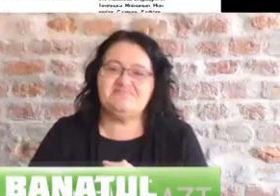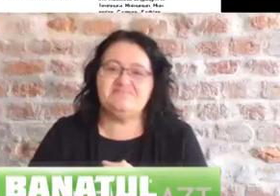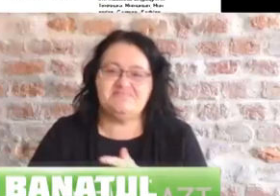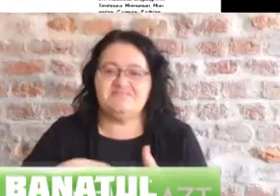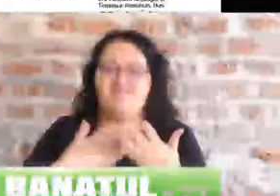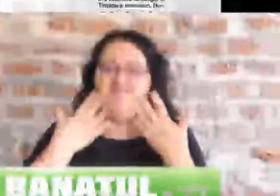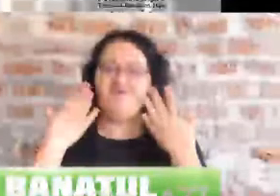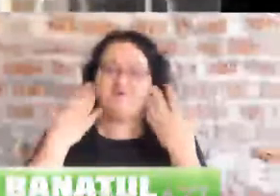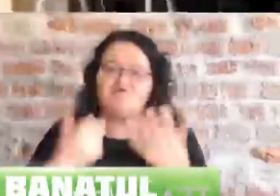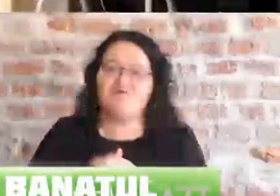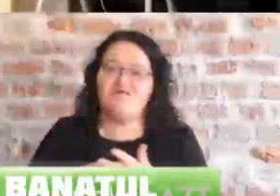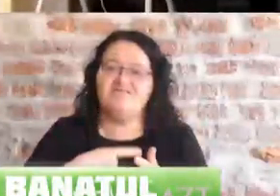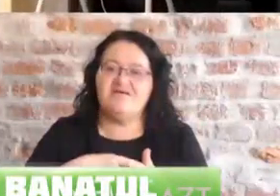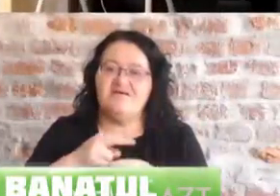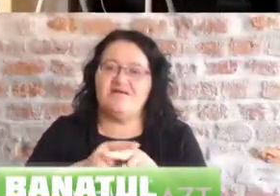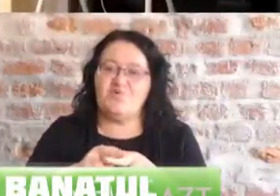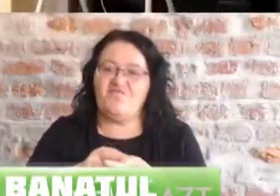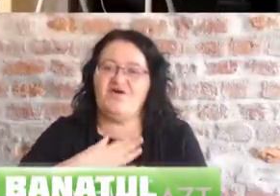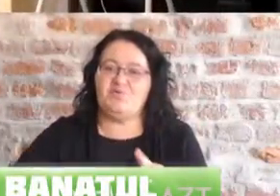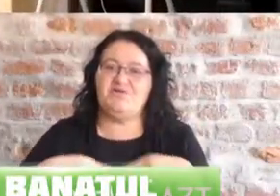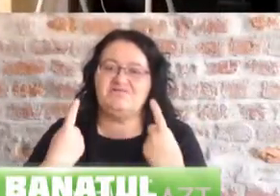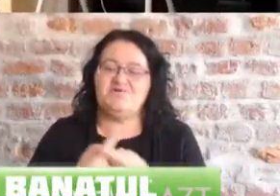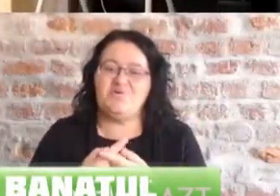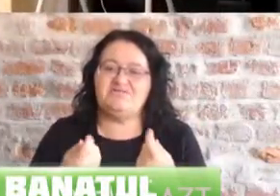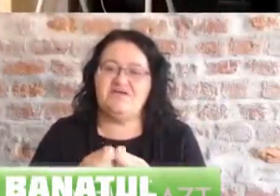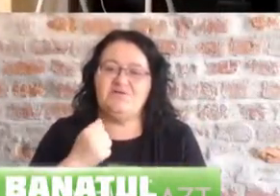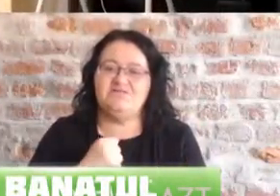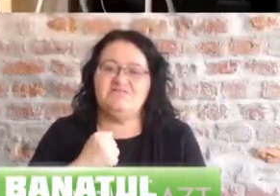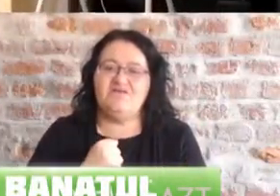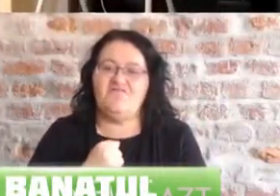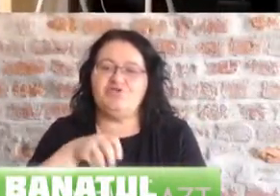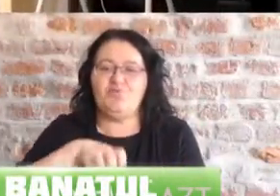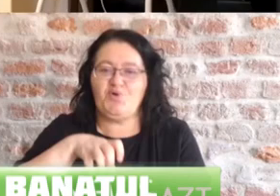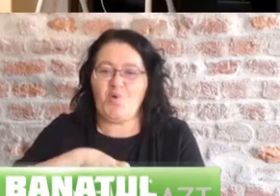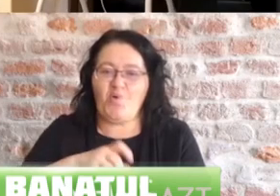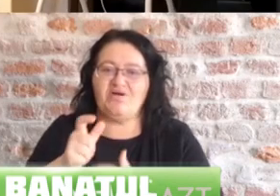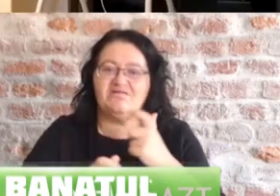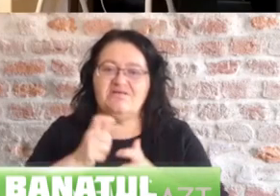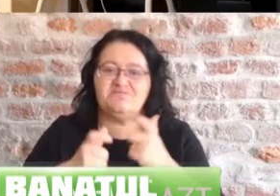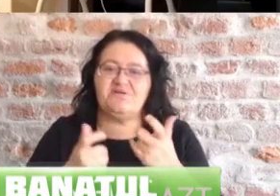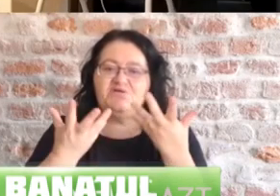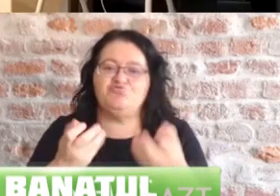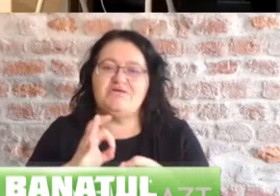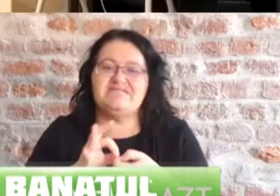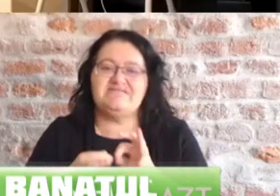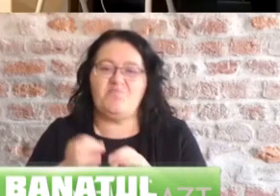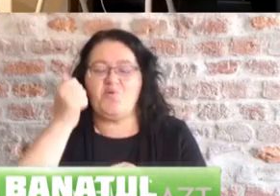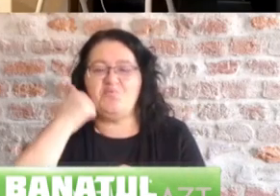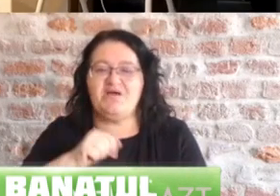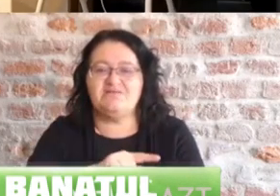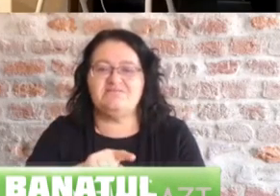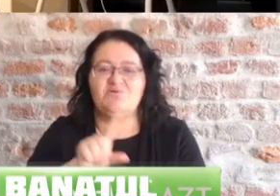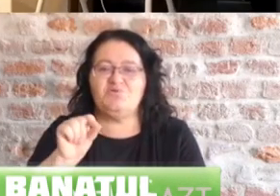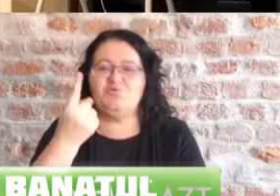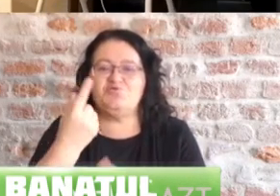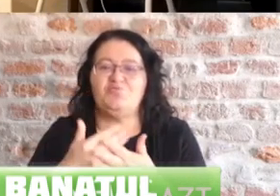Suntem fericiți, asta era cumva scopul nostru ca echipa, să facem un statement, despre ce înseamnă o piață în secolul